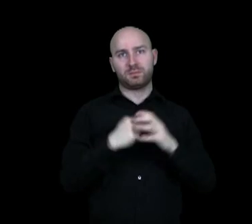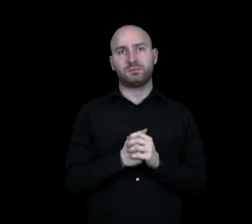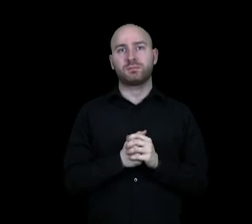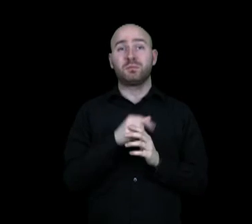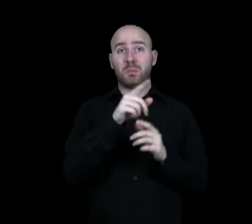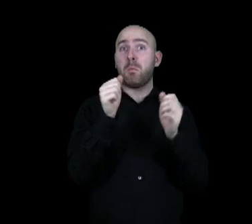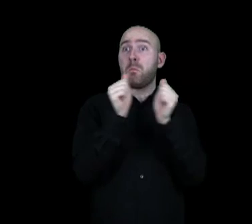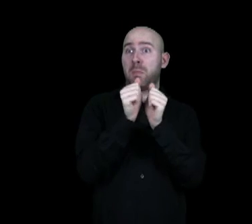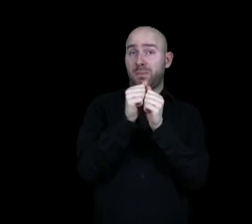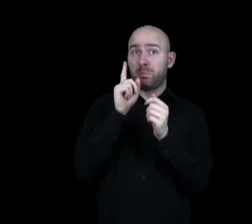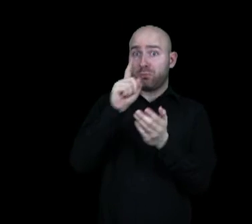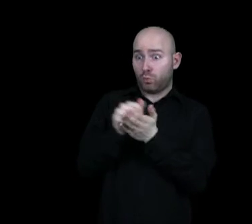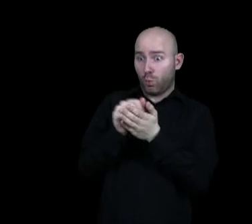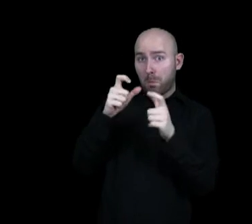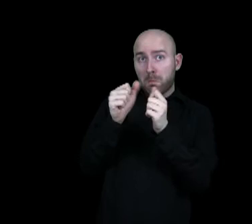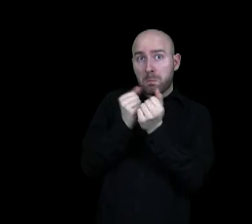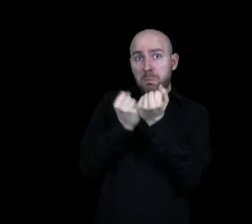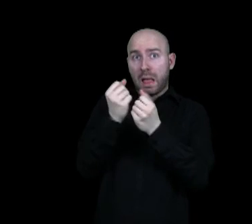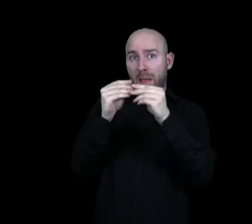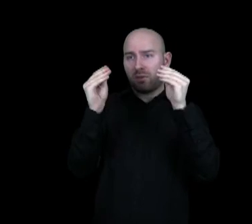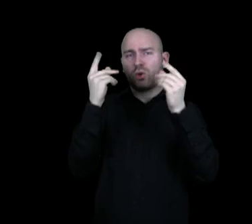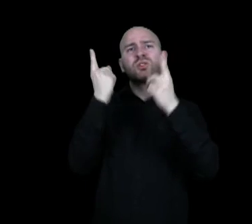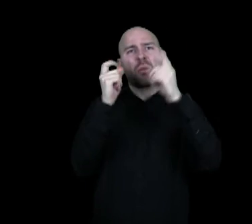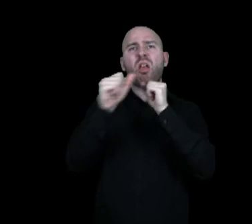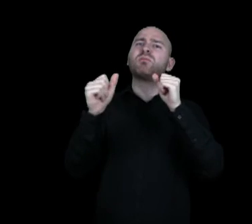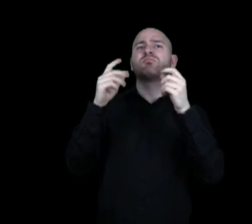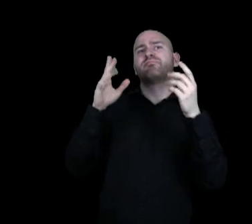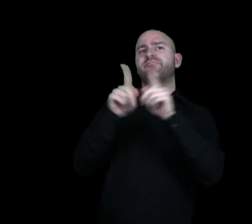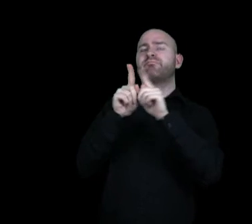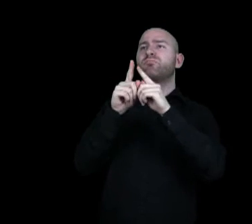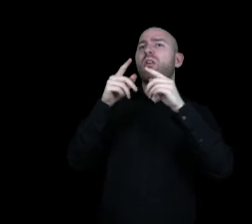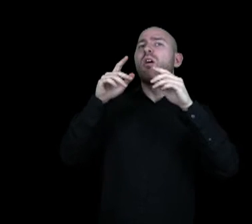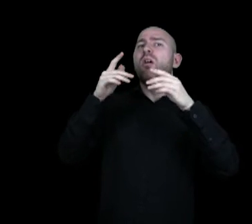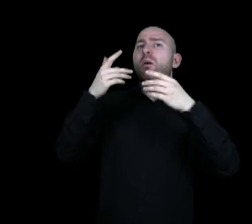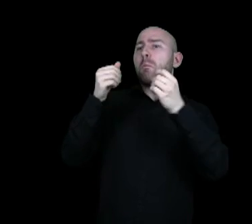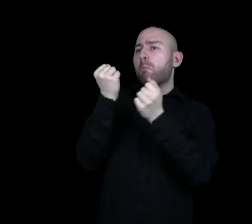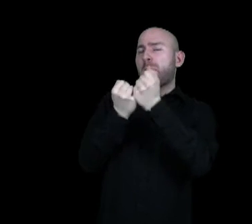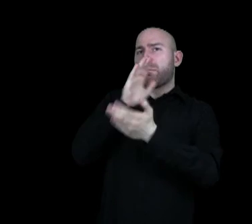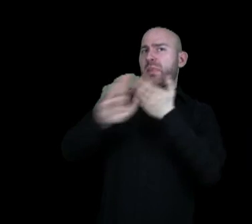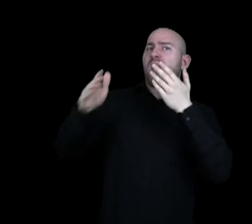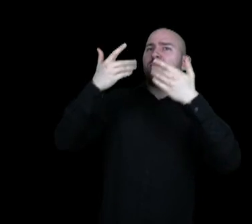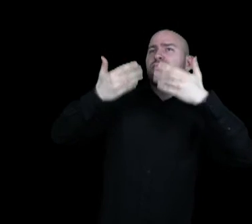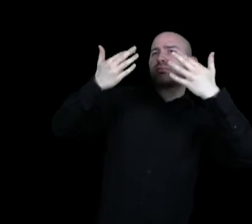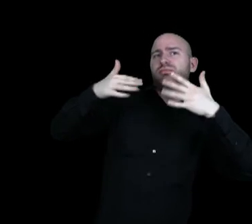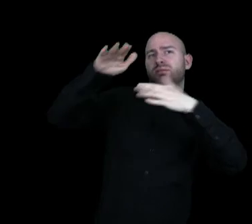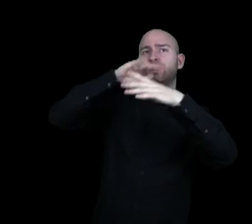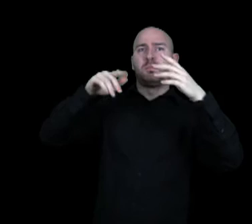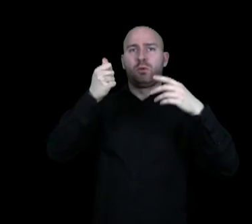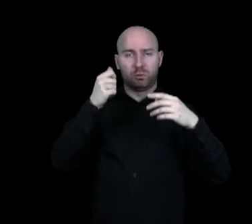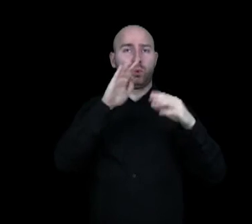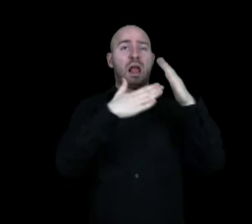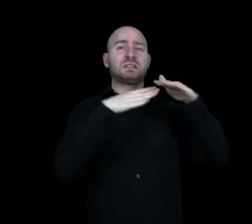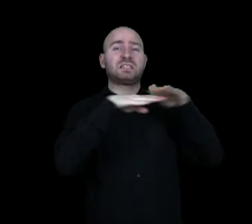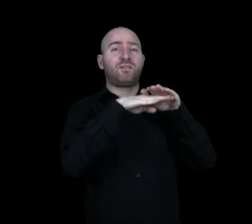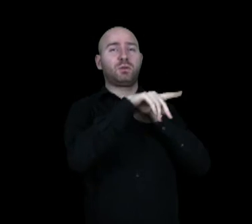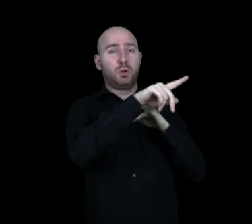globalnego wpływa to tak. Rezerwa federalna nie kupuje rzeczy. Owszem, coś kupuje, ale nie nabywa dóbr i